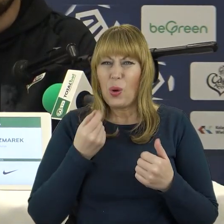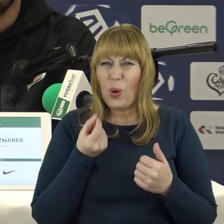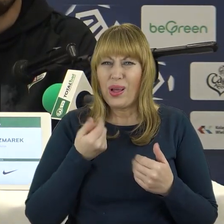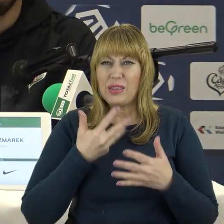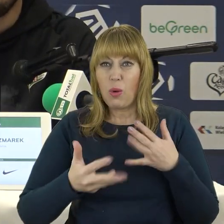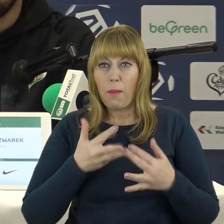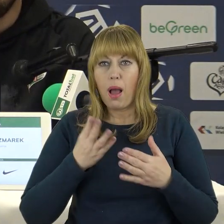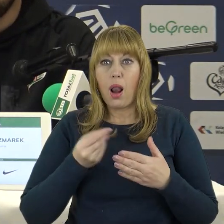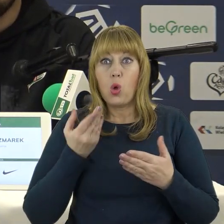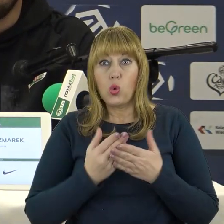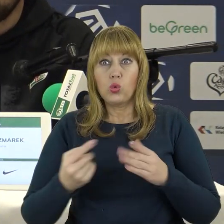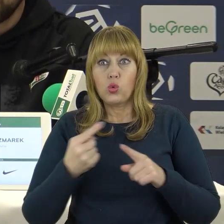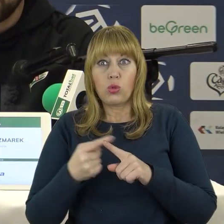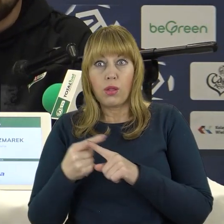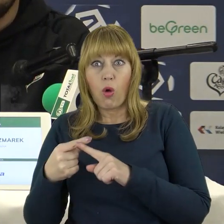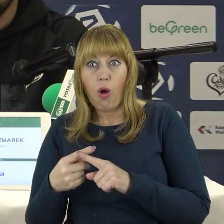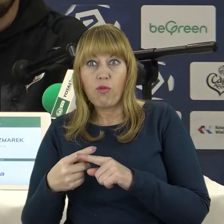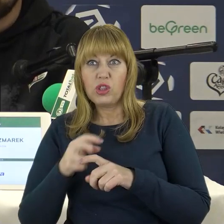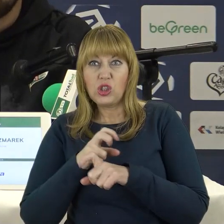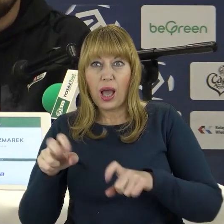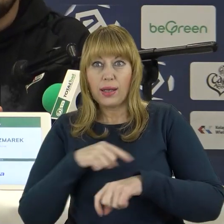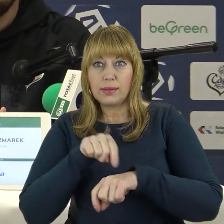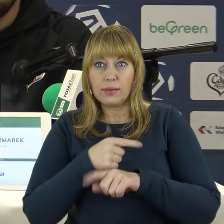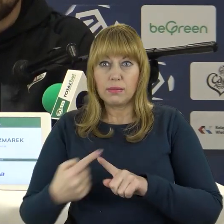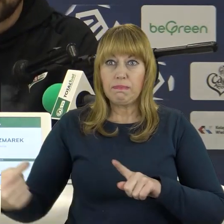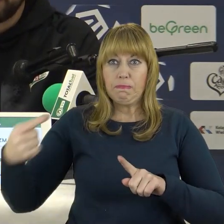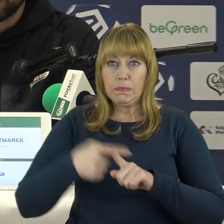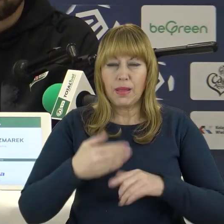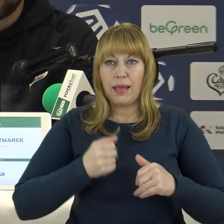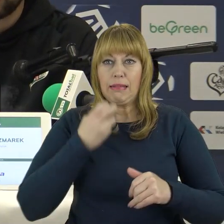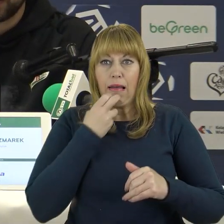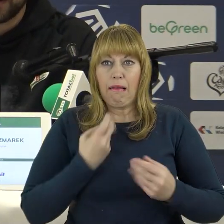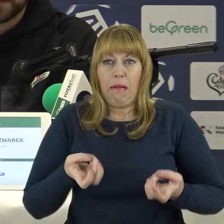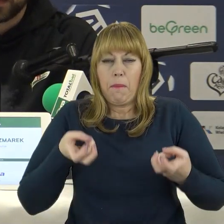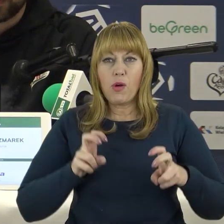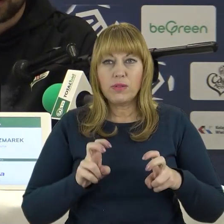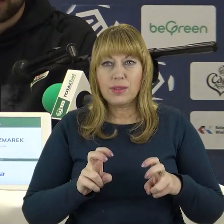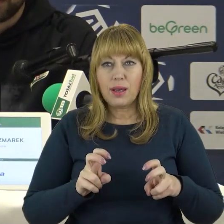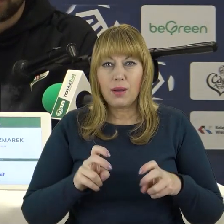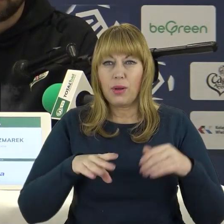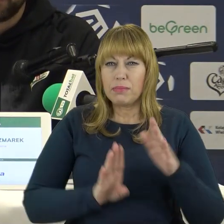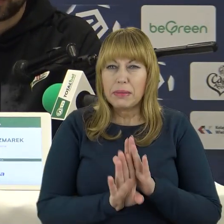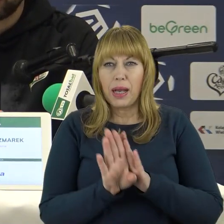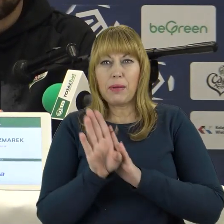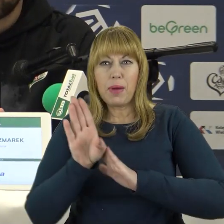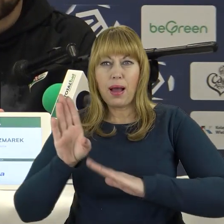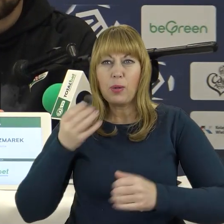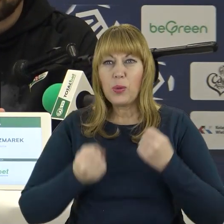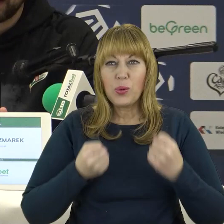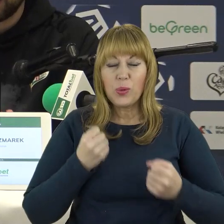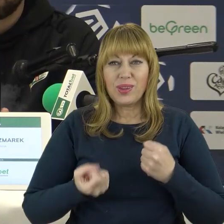coś powstaje. Że powstaje energia. I ta energia naprawdę w